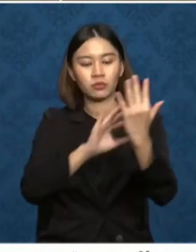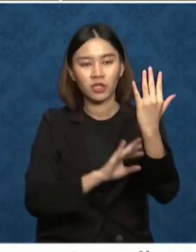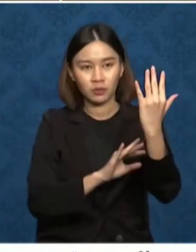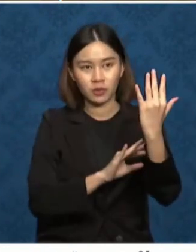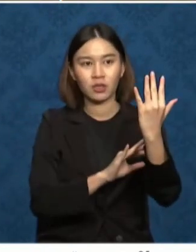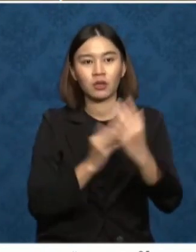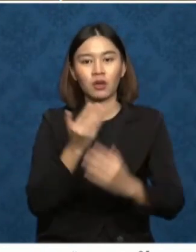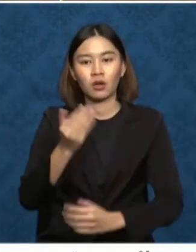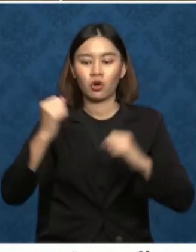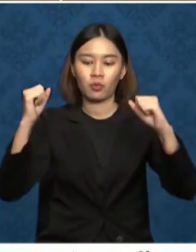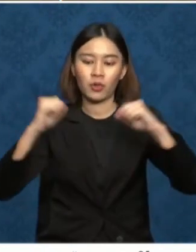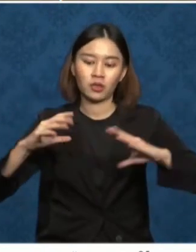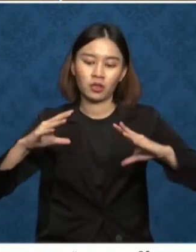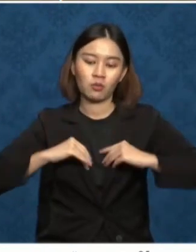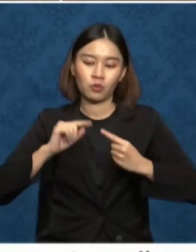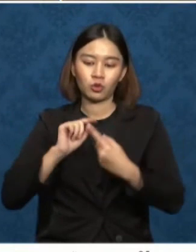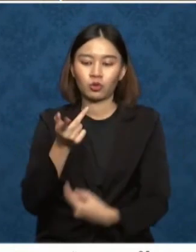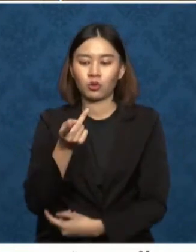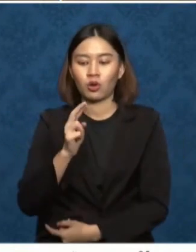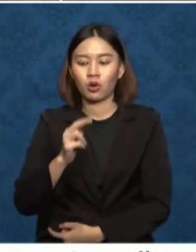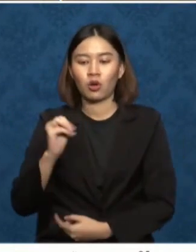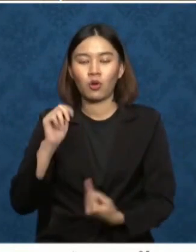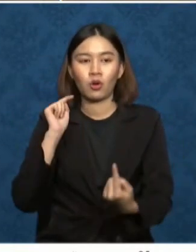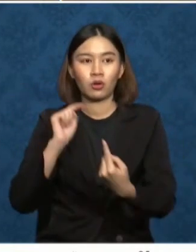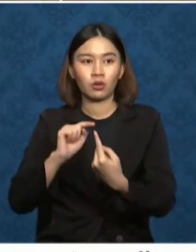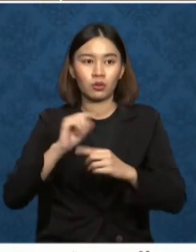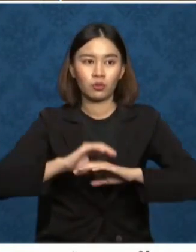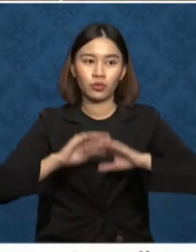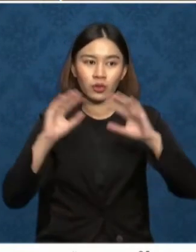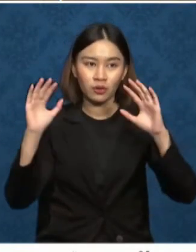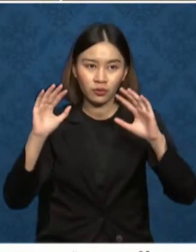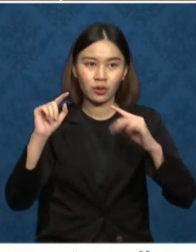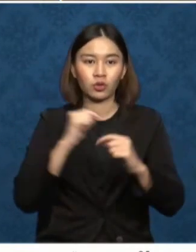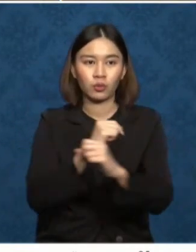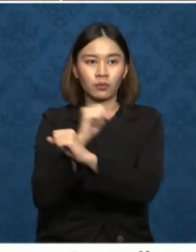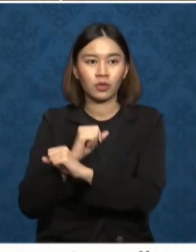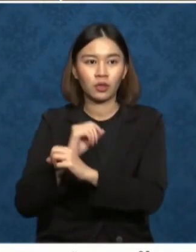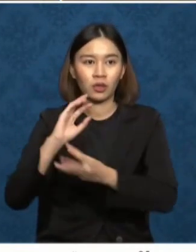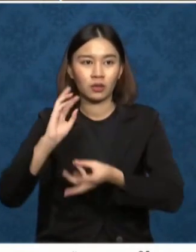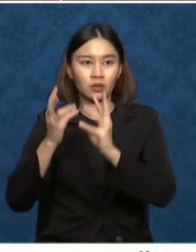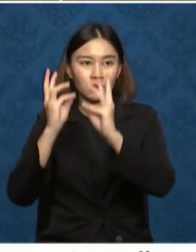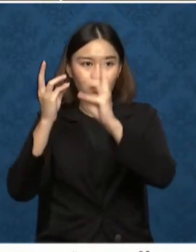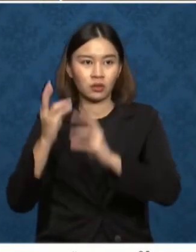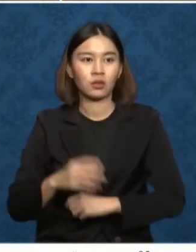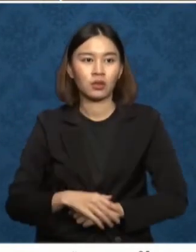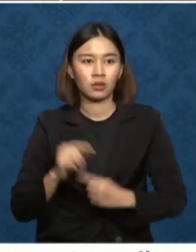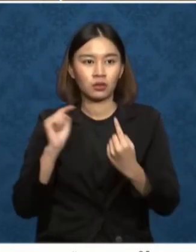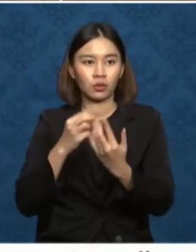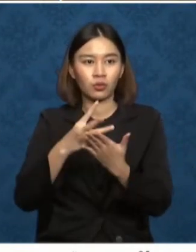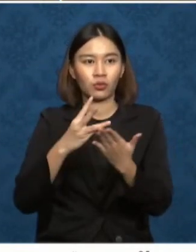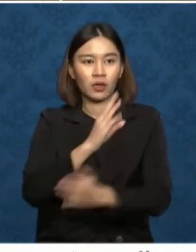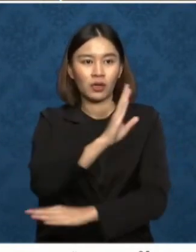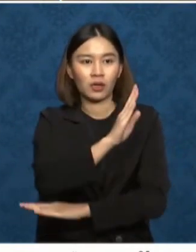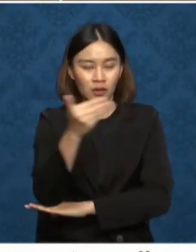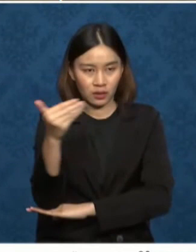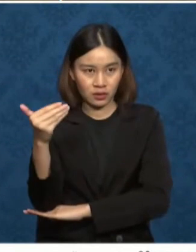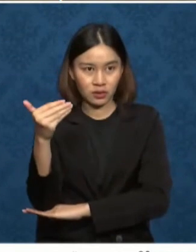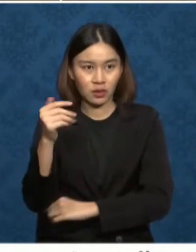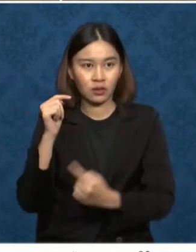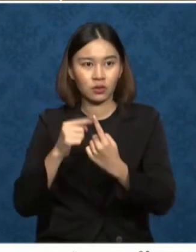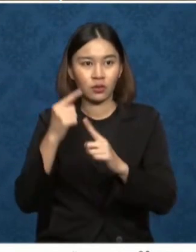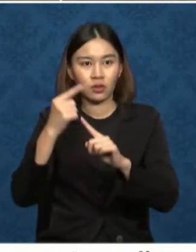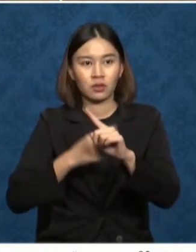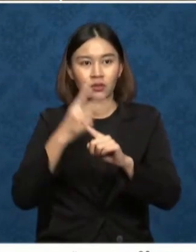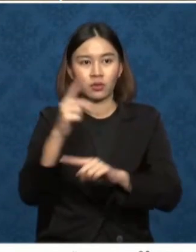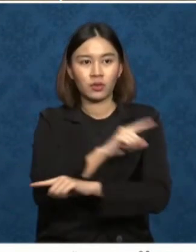จึงได้ขอมติเห็นชอบจากคณะรัฐมนตรีในการกำจัดฝุ่นละออง PM 2.5 ไมครอนเป็นวาระแห่งชาติเมื่อวันที่12